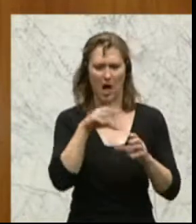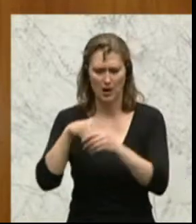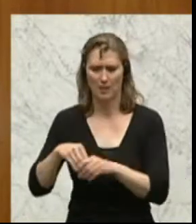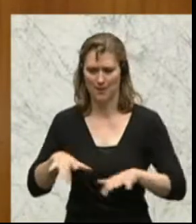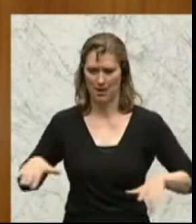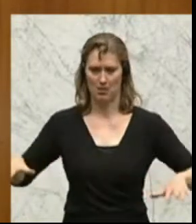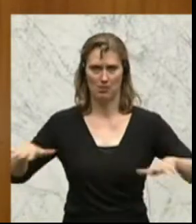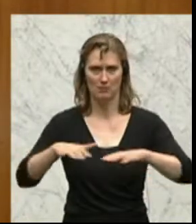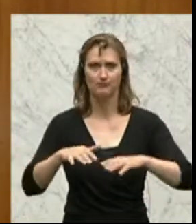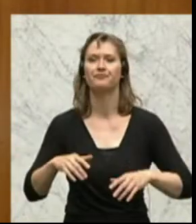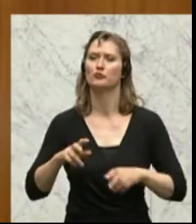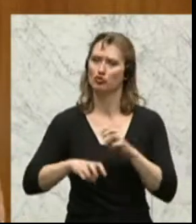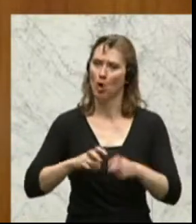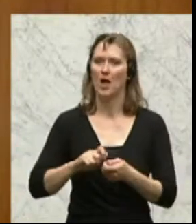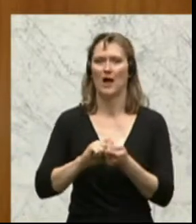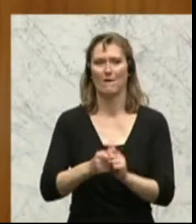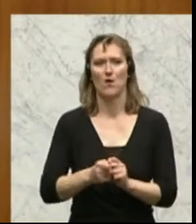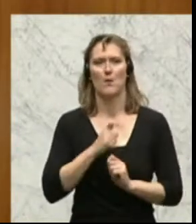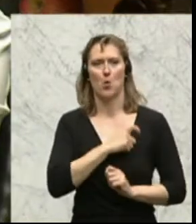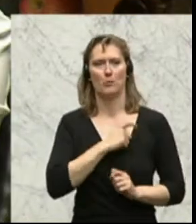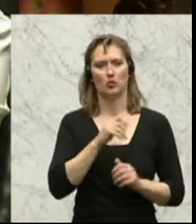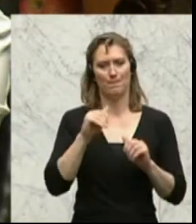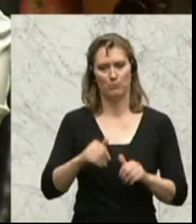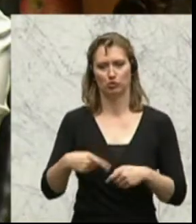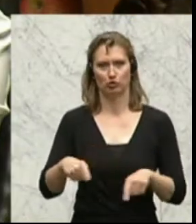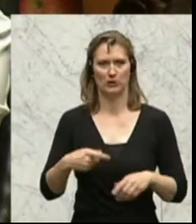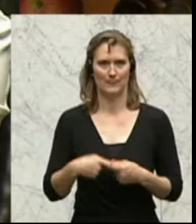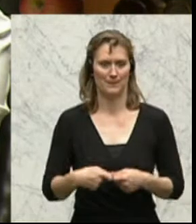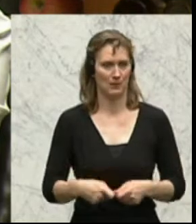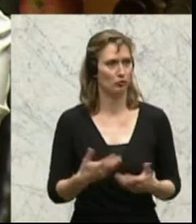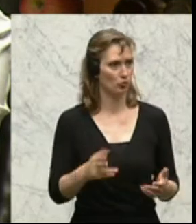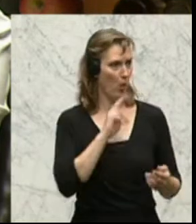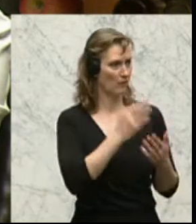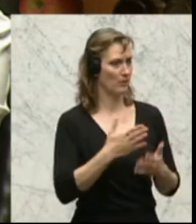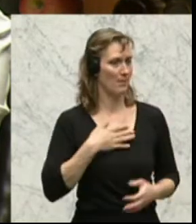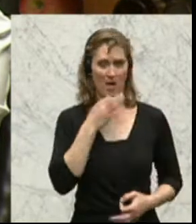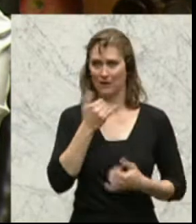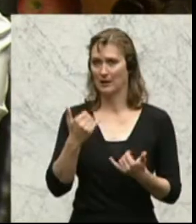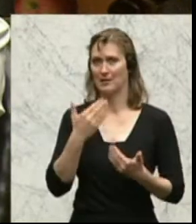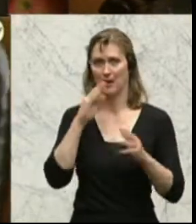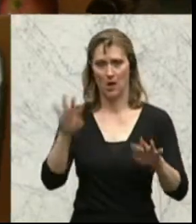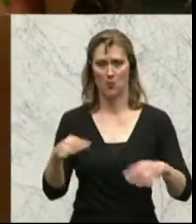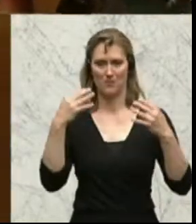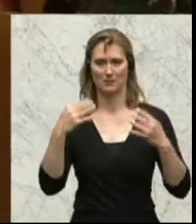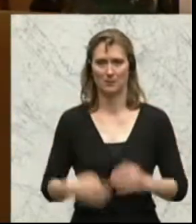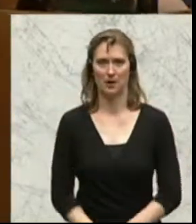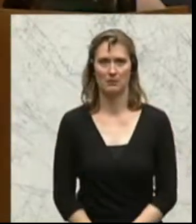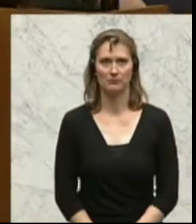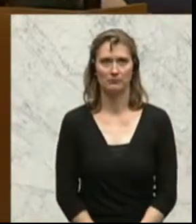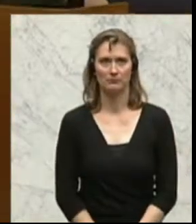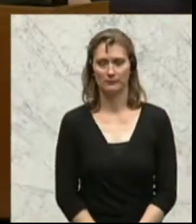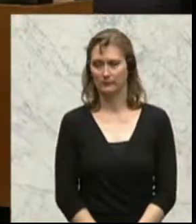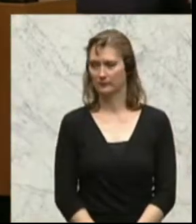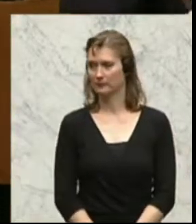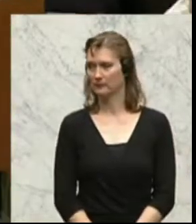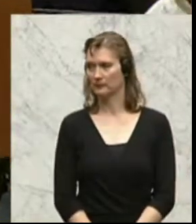die Steuerreformkommission zu entsenden sind. Soweit die Beantwortung meiner Anfrage. Ich danke für die Aufmerksamkeit. Die Steuerlast in Österreich